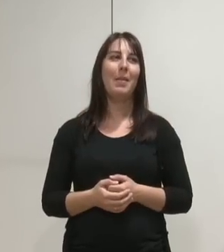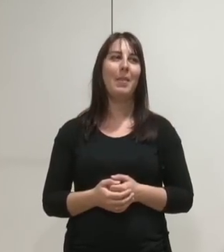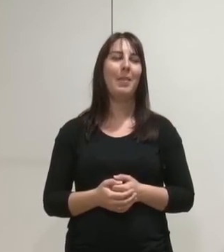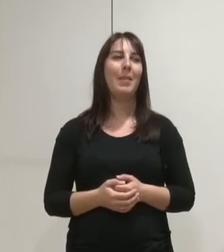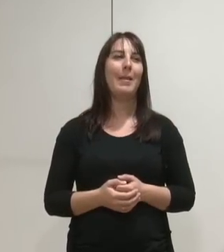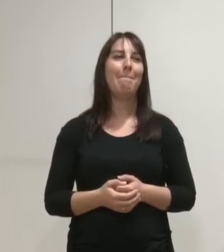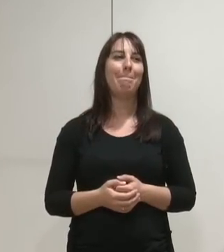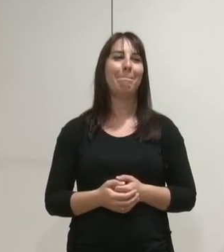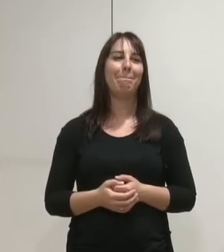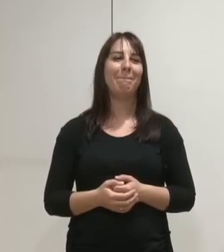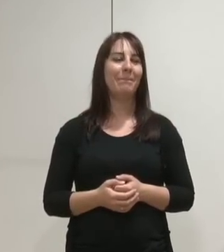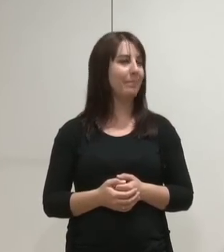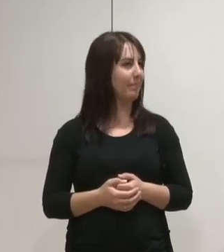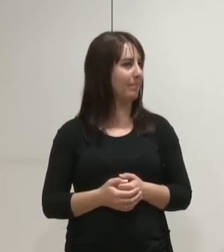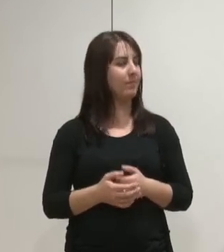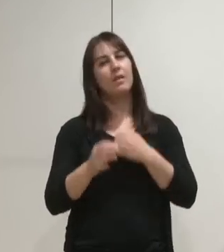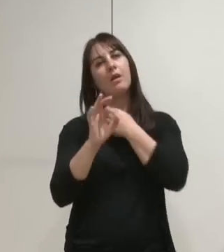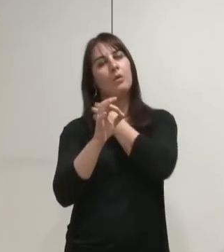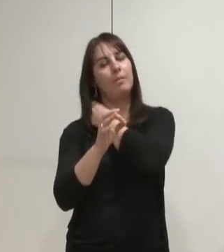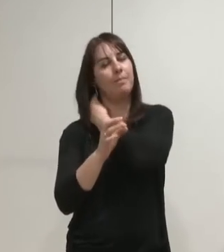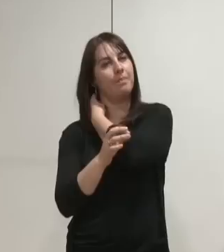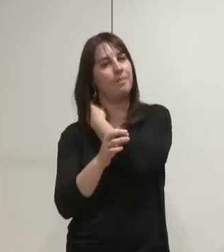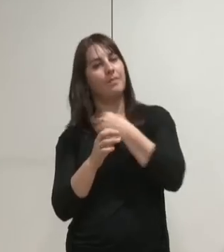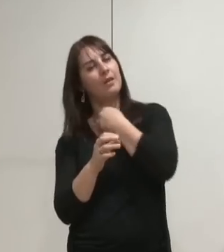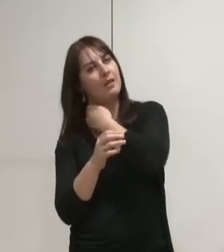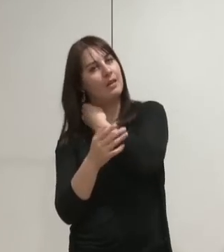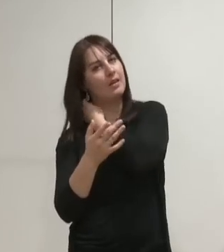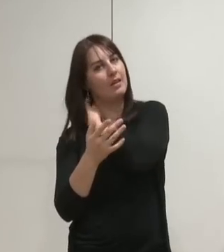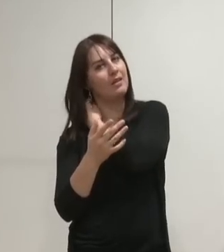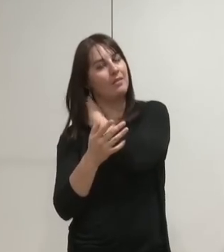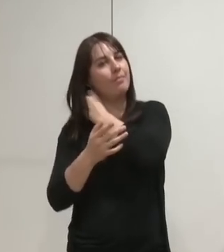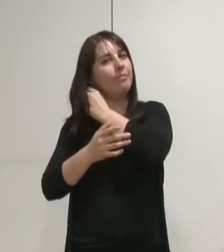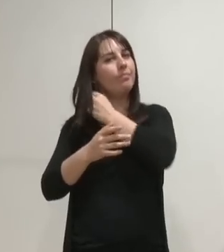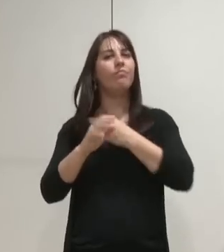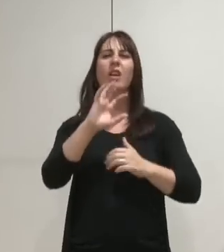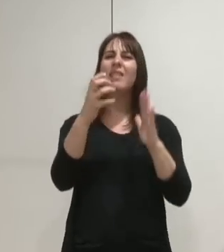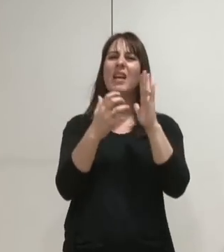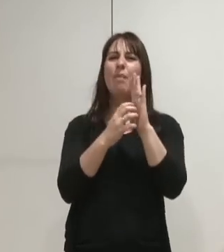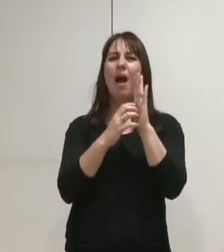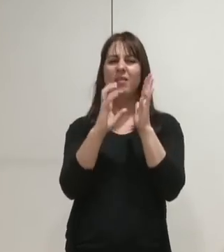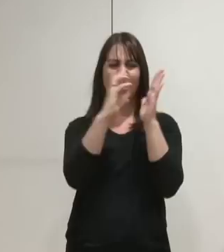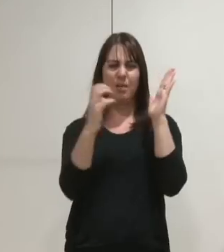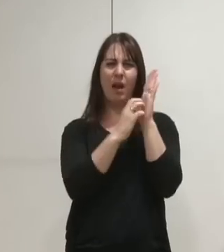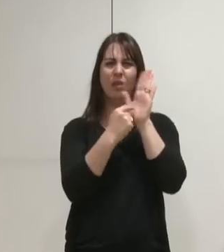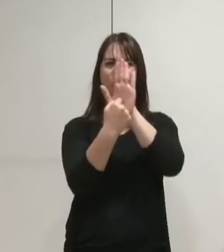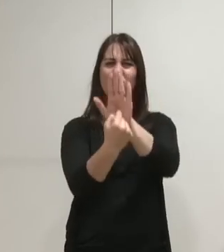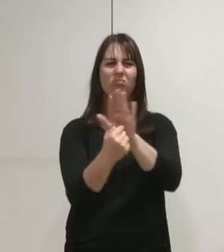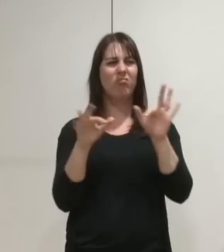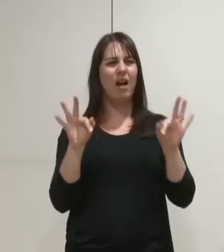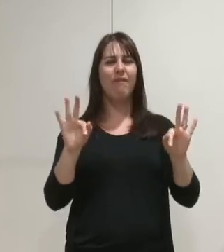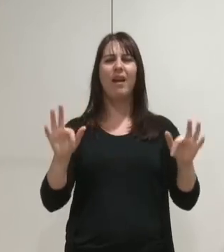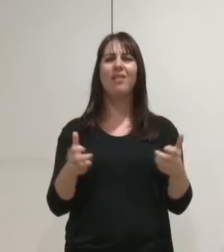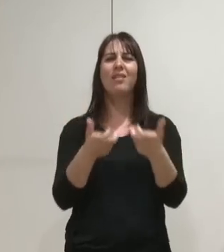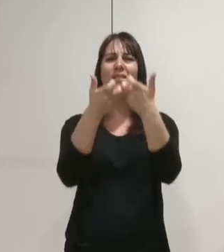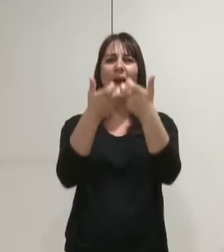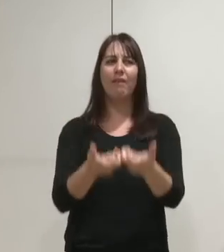oui donc cette à travers cette délibération sur les les tarifs euh